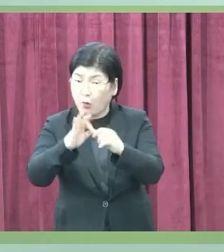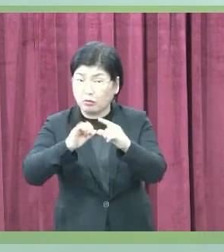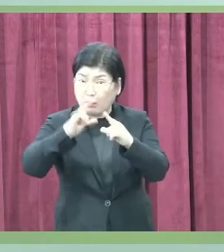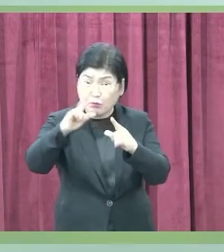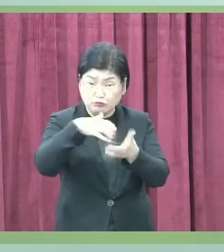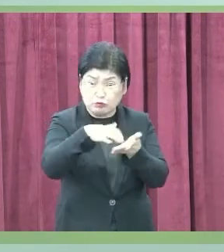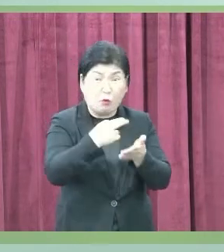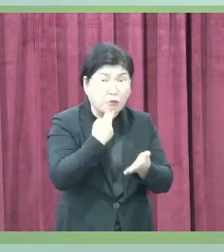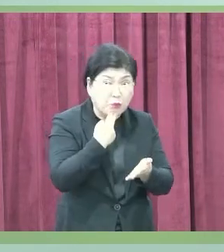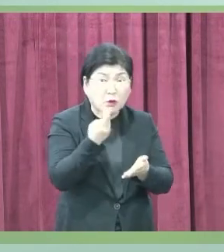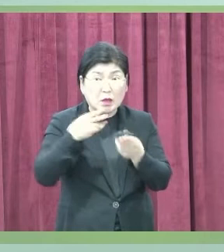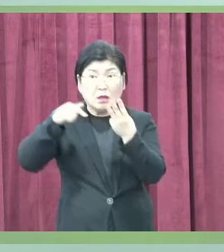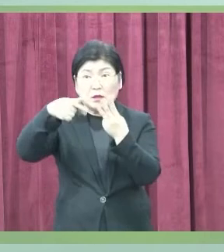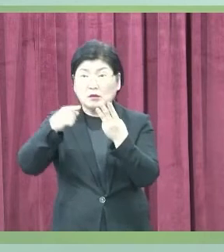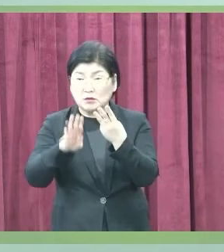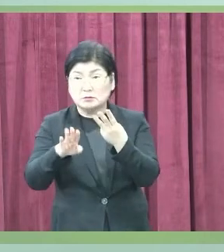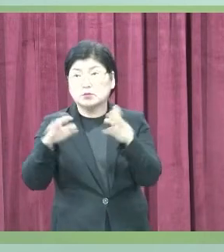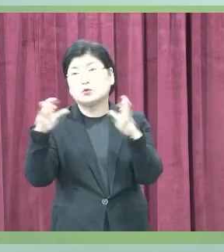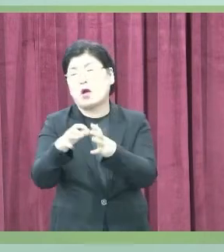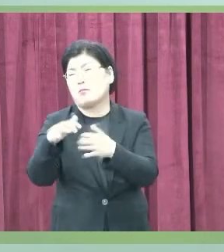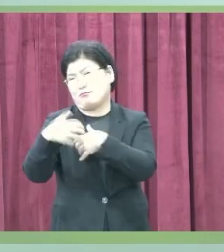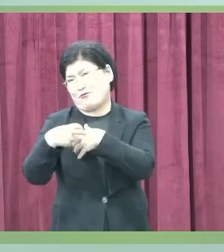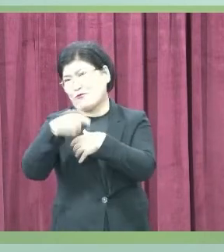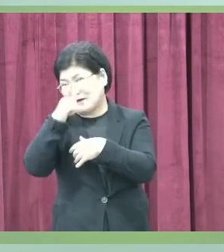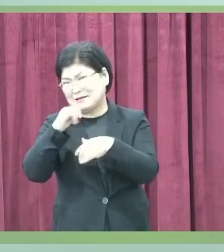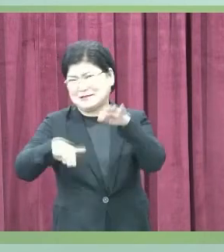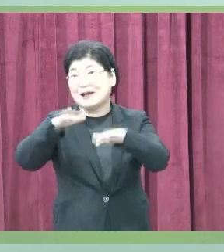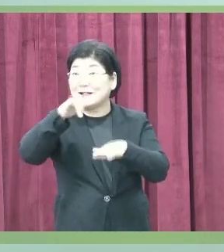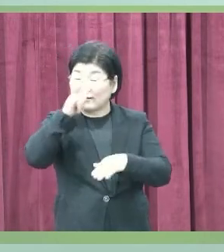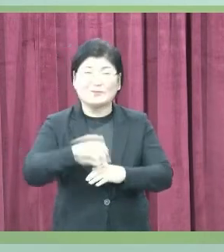인구에는 없었는데 상급종합병원이 들어갑니다. 예, 요 차이가 있고요.